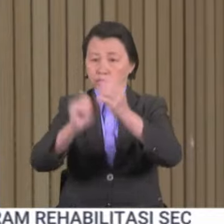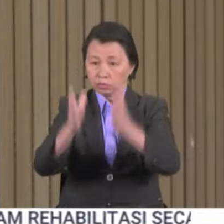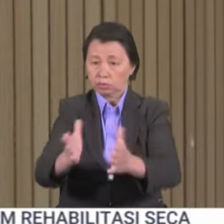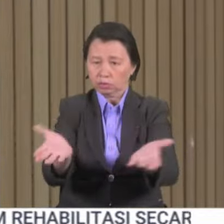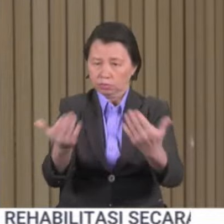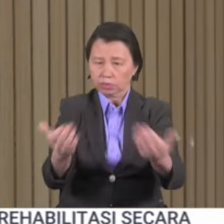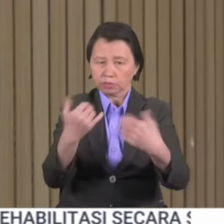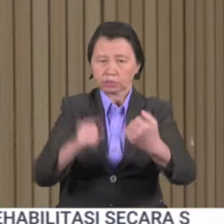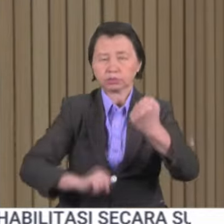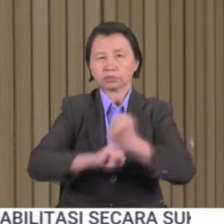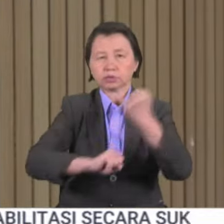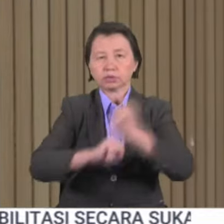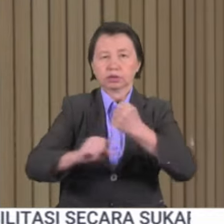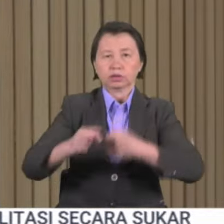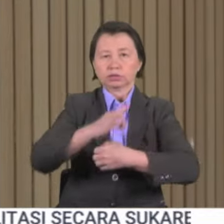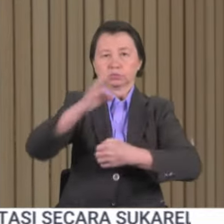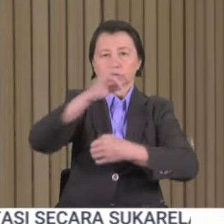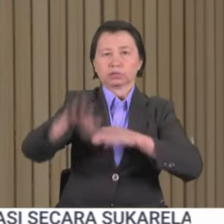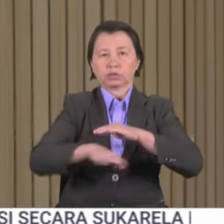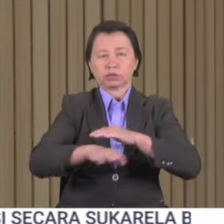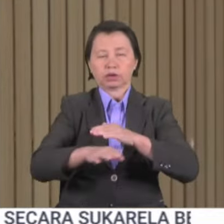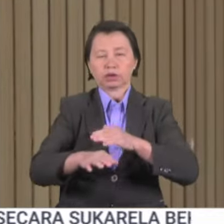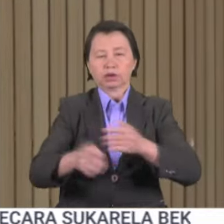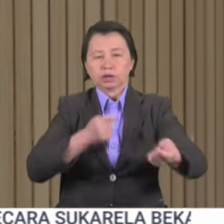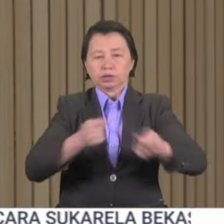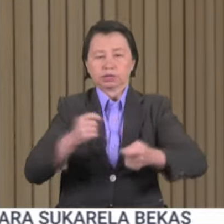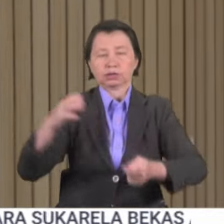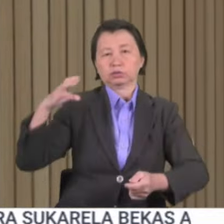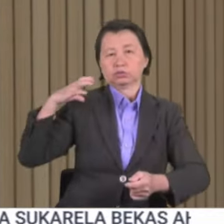bagi menguatkan semangat pasukan di bawah kendalian